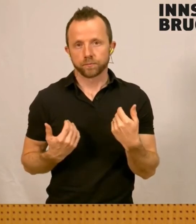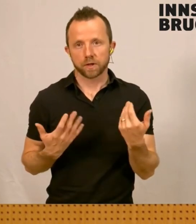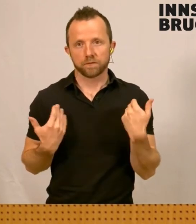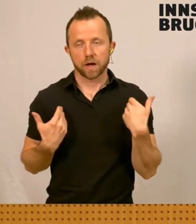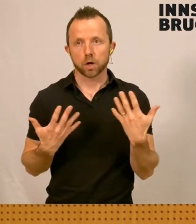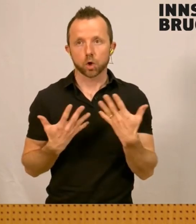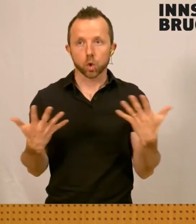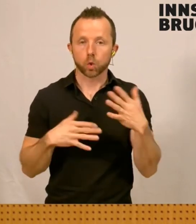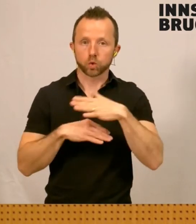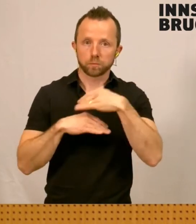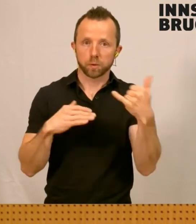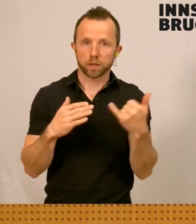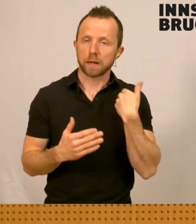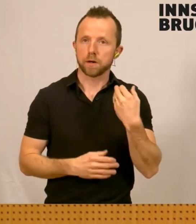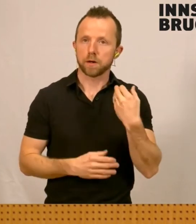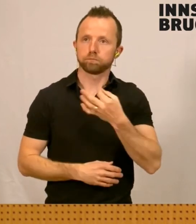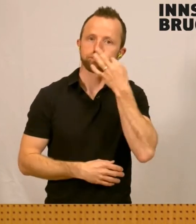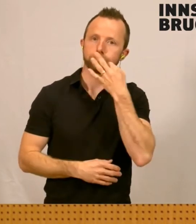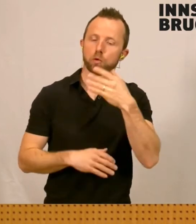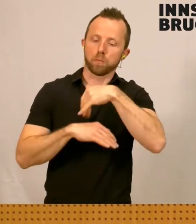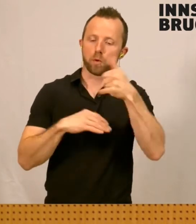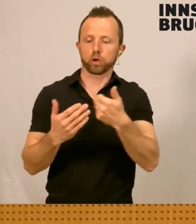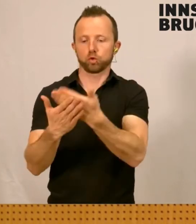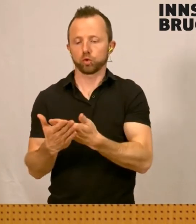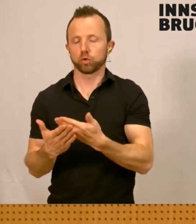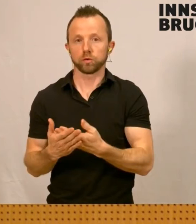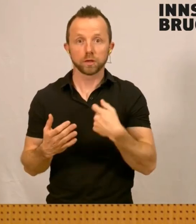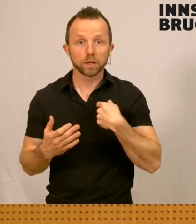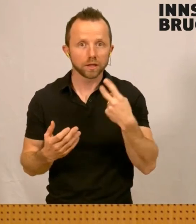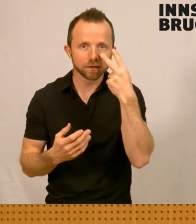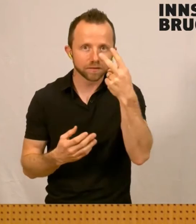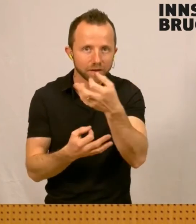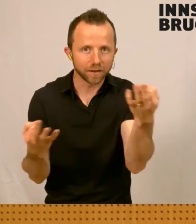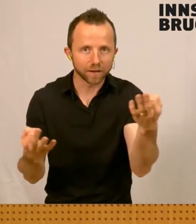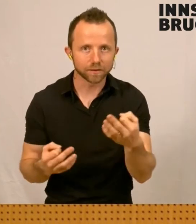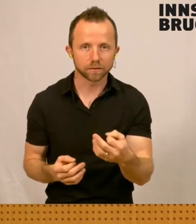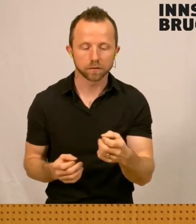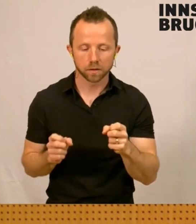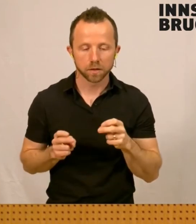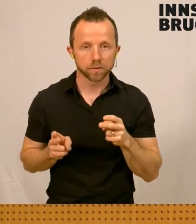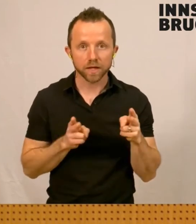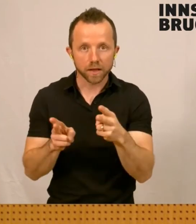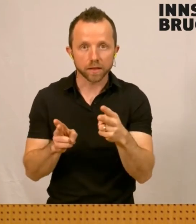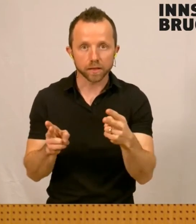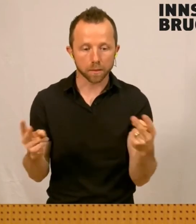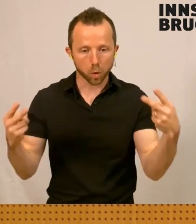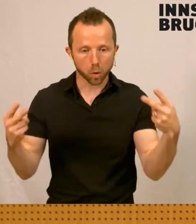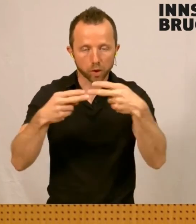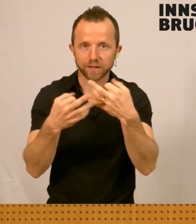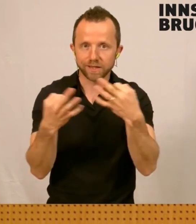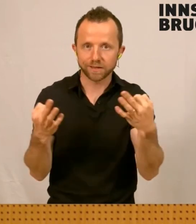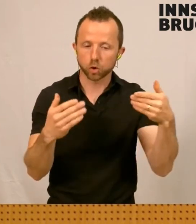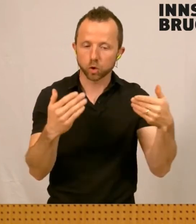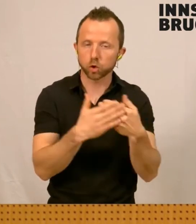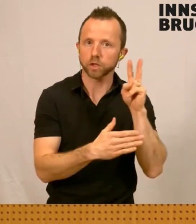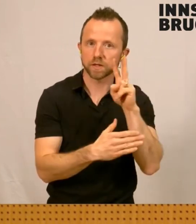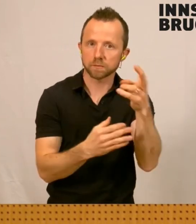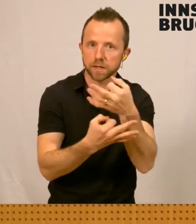angekündigten Projekte oder Ziele erkennen. Keine neuen Brücken über den Inn, keine neuen Straßenbahnen,